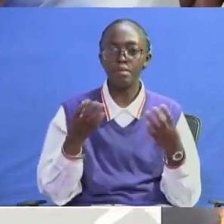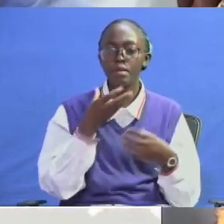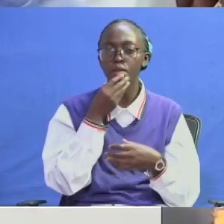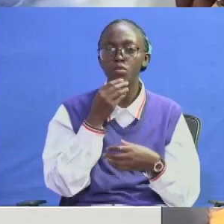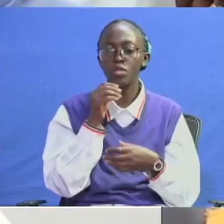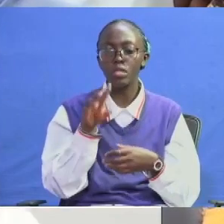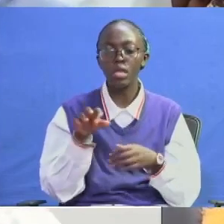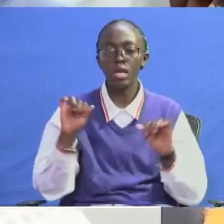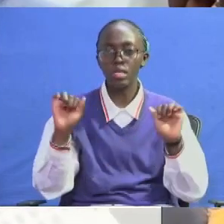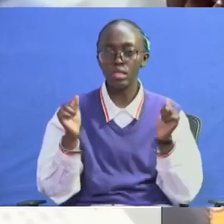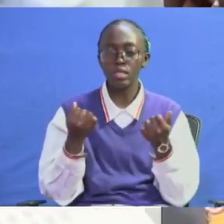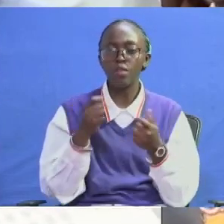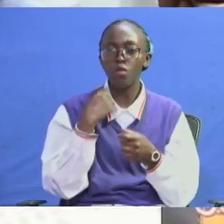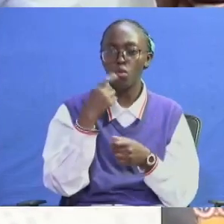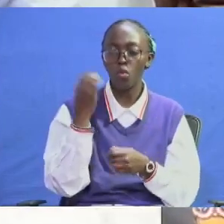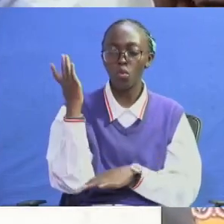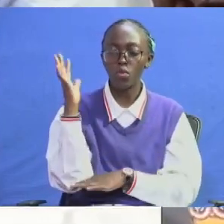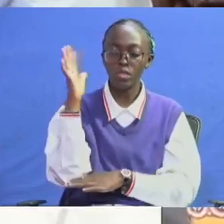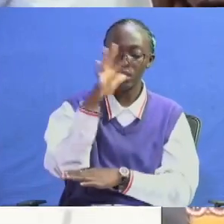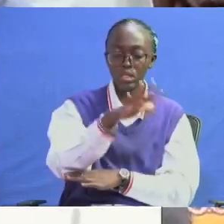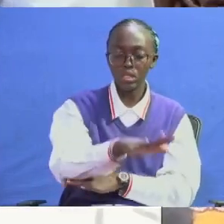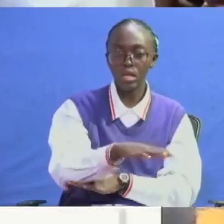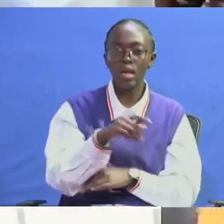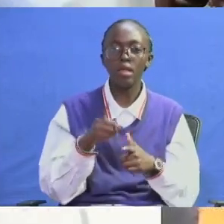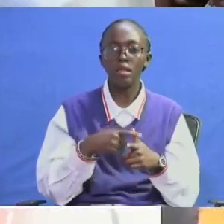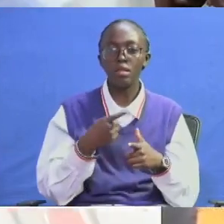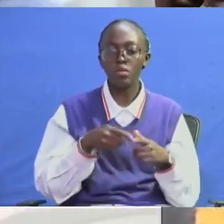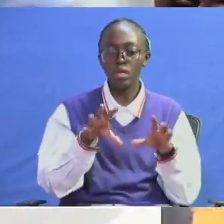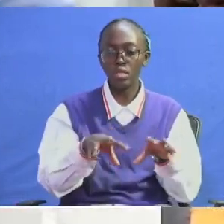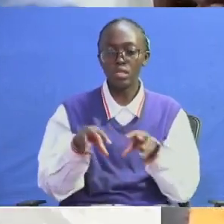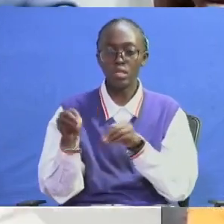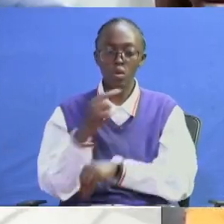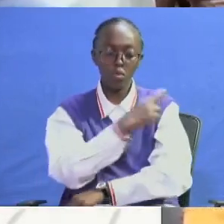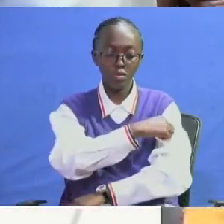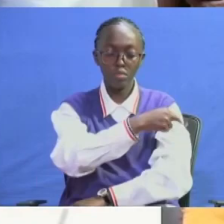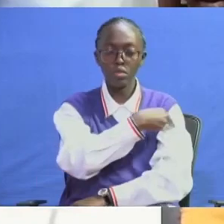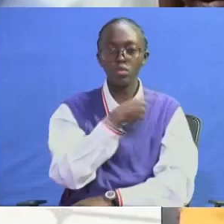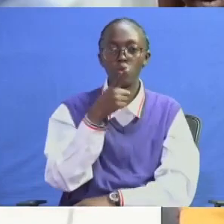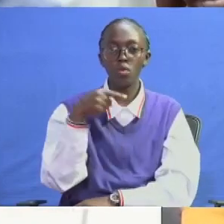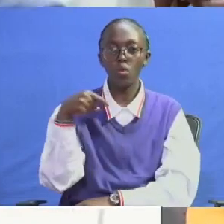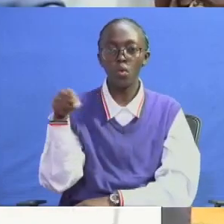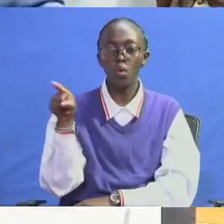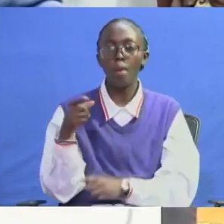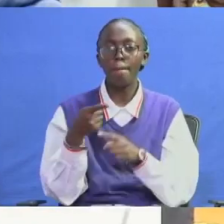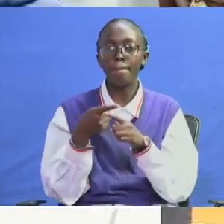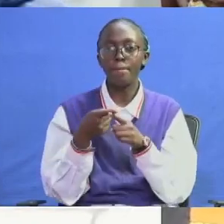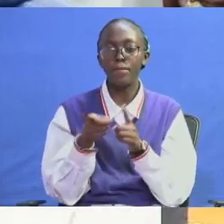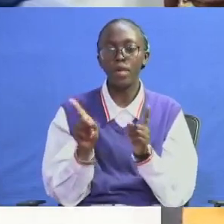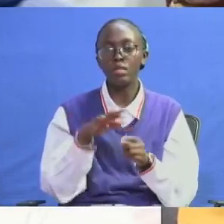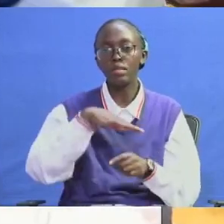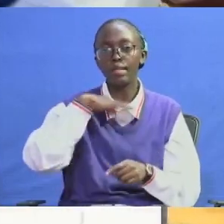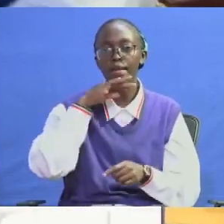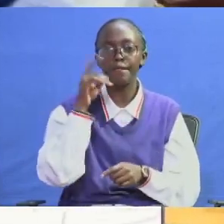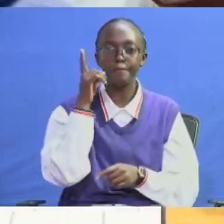wenye walikuwa wamelaliwa na miti na matope. Tukawachukua tukawapeleka kwa hospitali. Kwa bahati mbaya